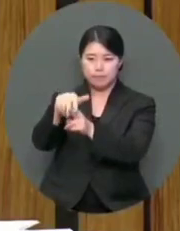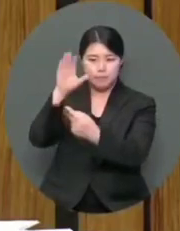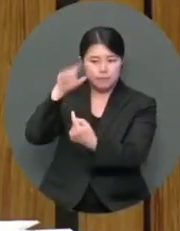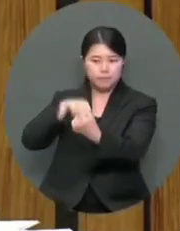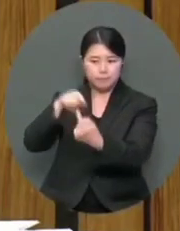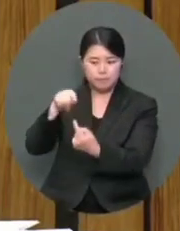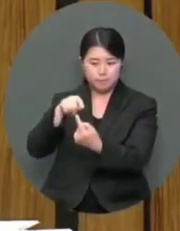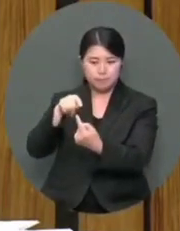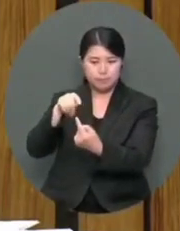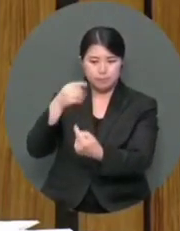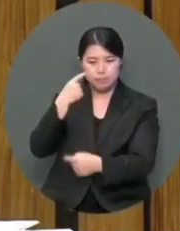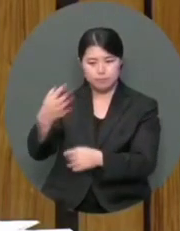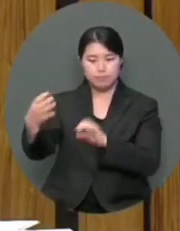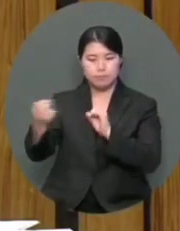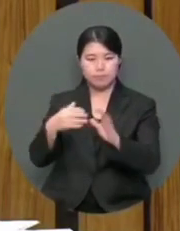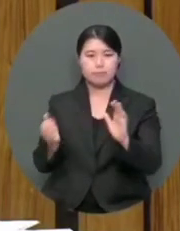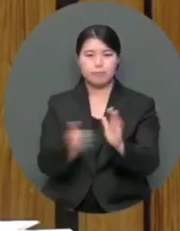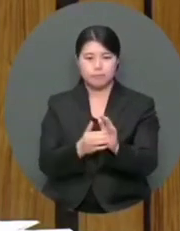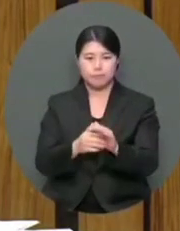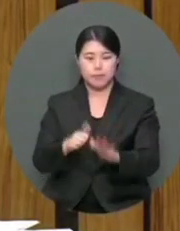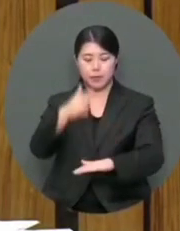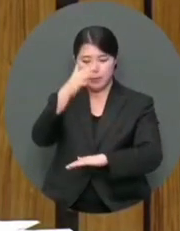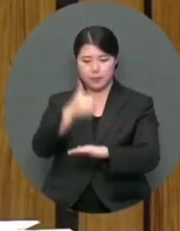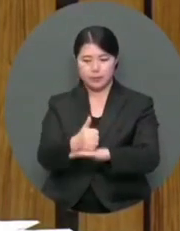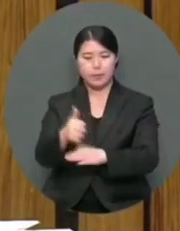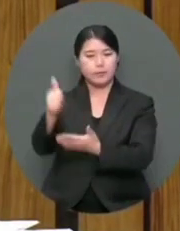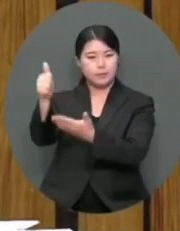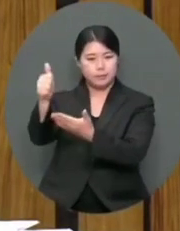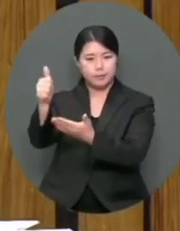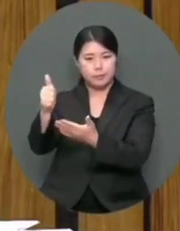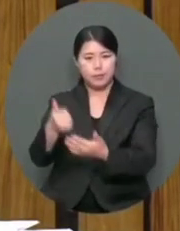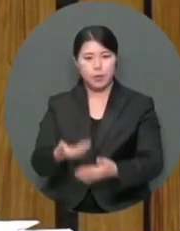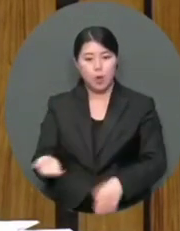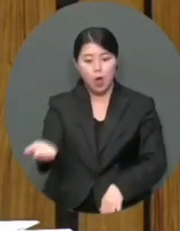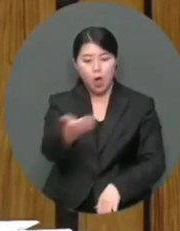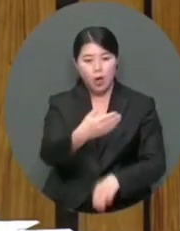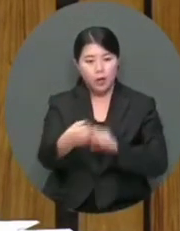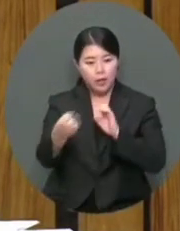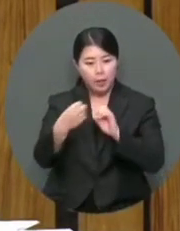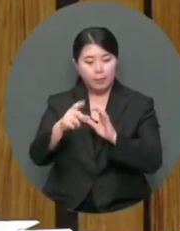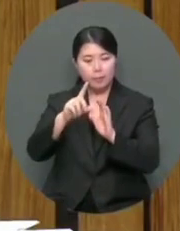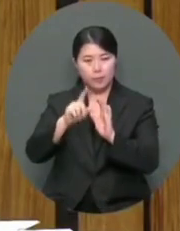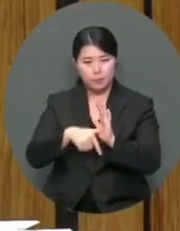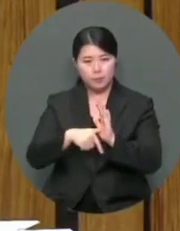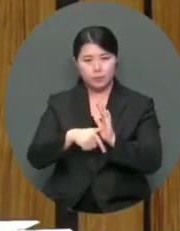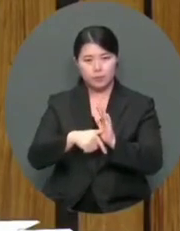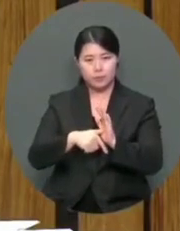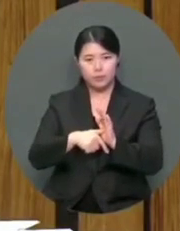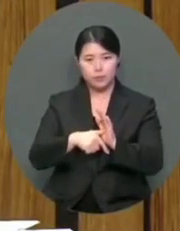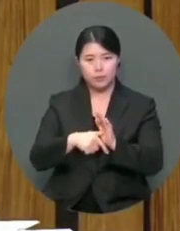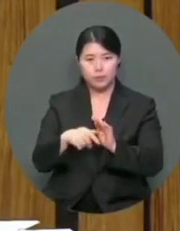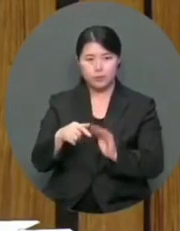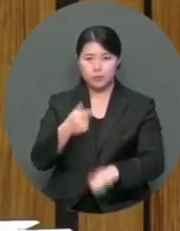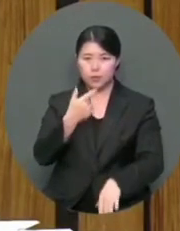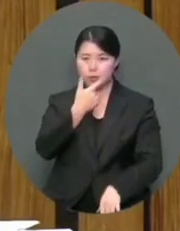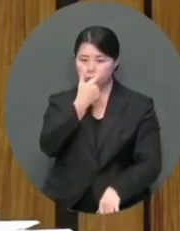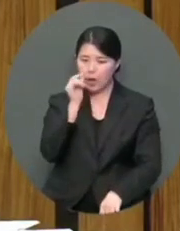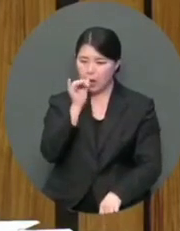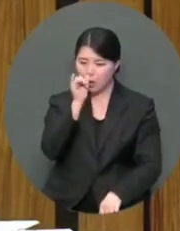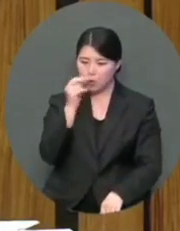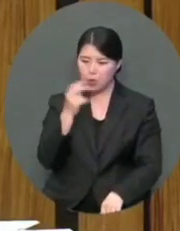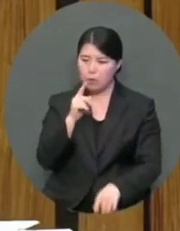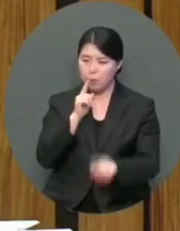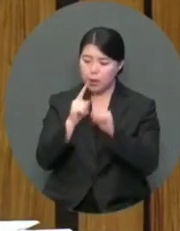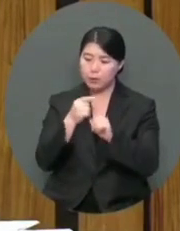마치겠습니다. 다음은 마지막 순서로 대법원장 후보자께서 위원님들이 질의에 답변하시는 과정에서 미진하였다고 생각되는 등